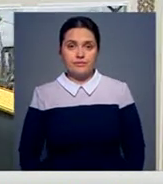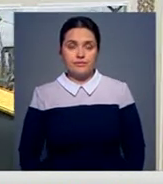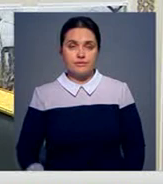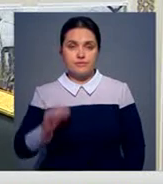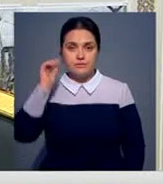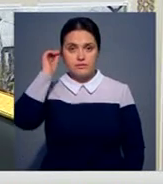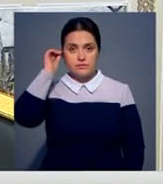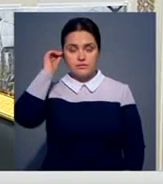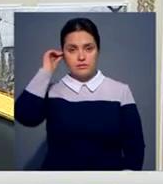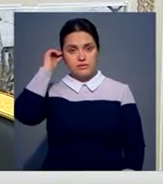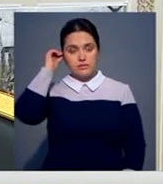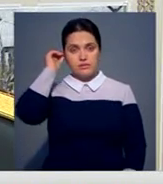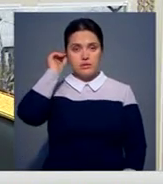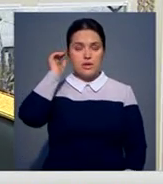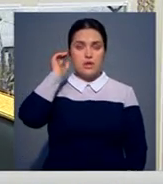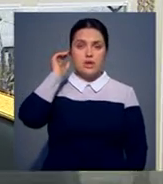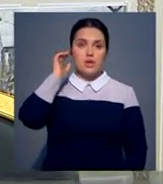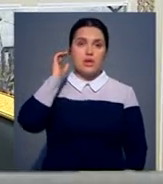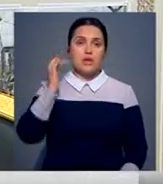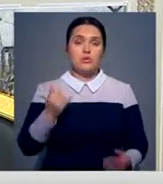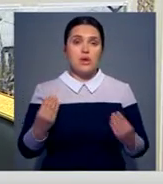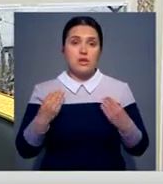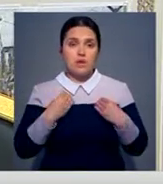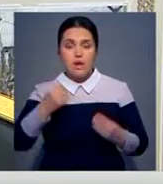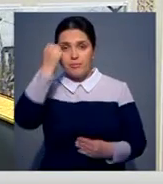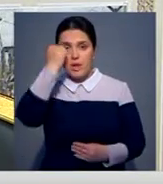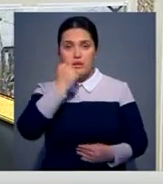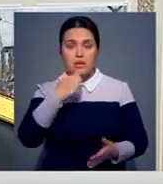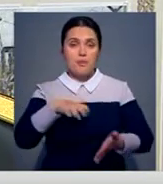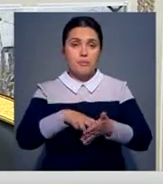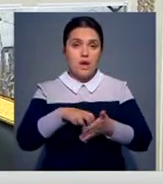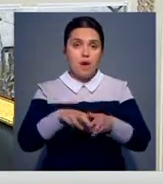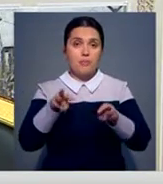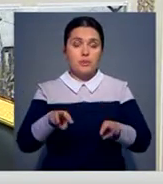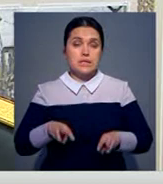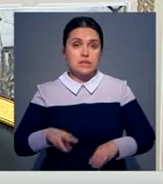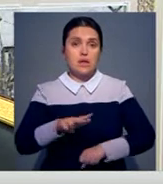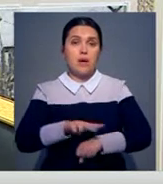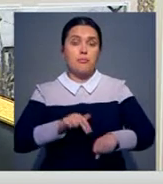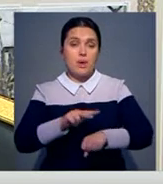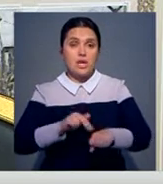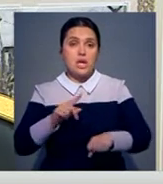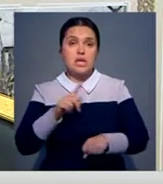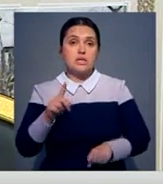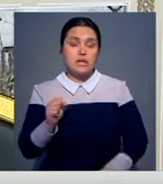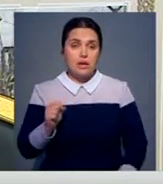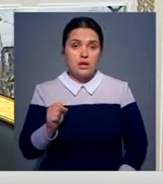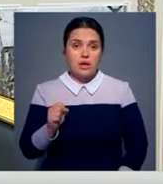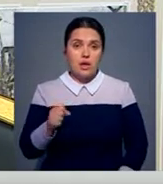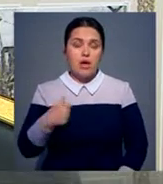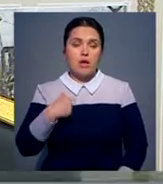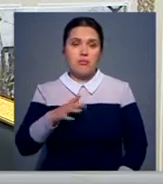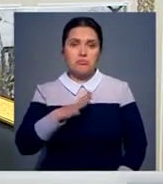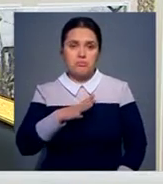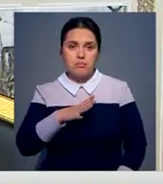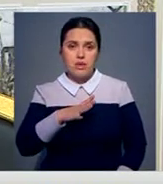Сегодня меня наградили вот благодарственным письмом от министра внутренних дел за проявленное мужество.